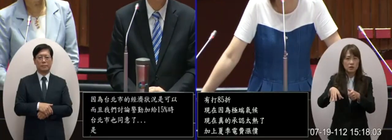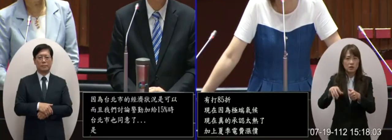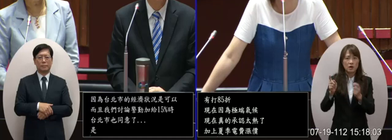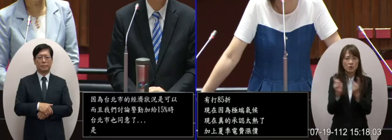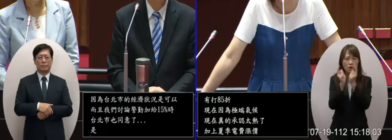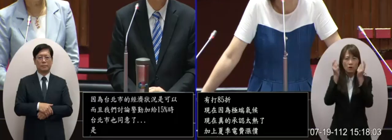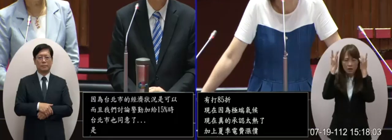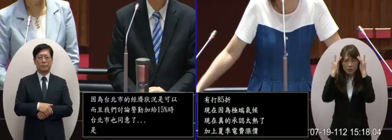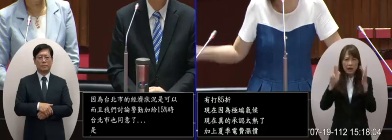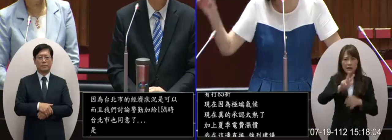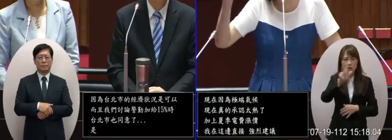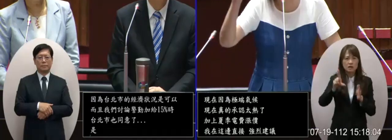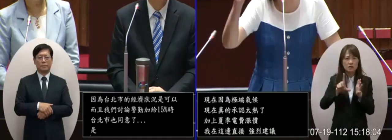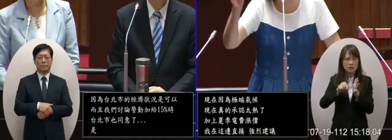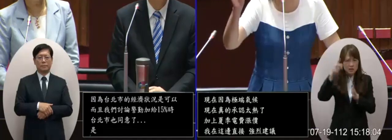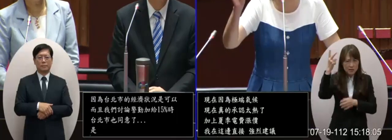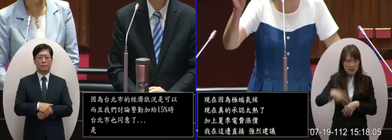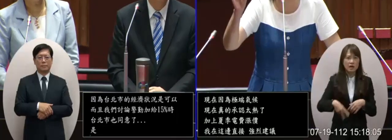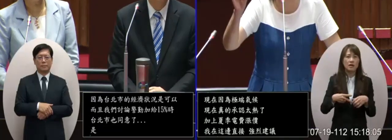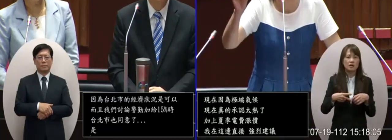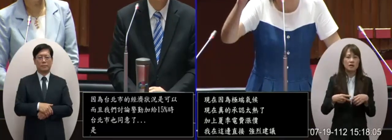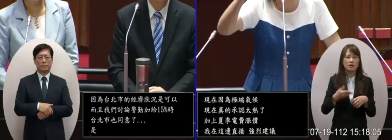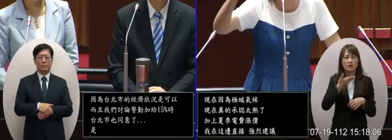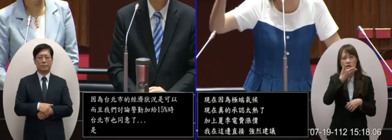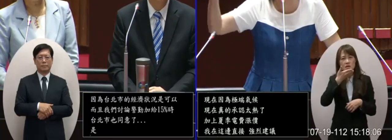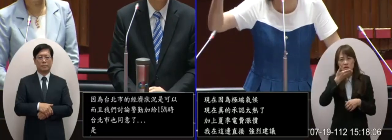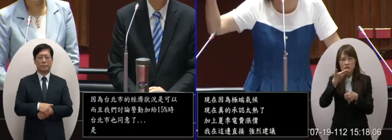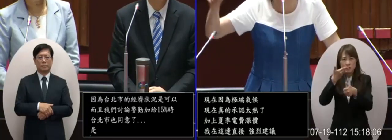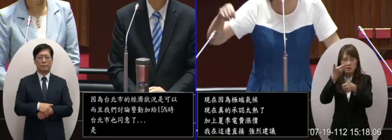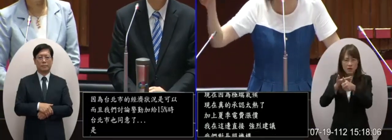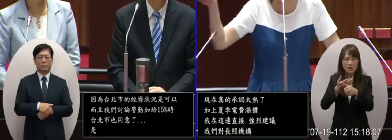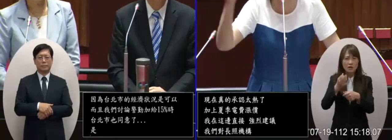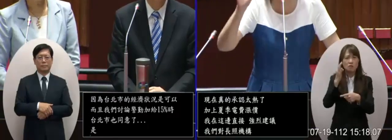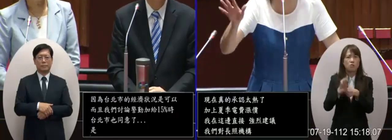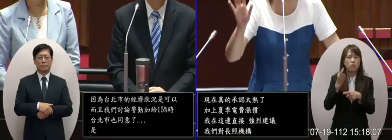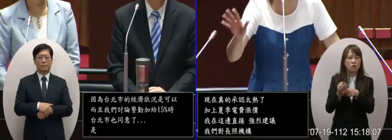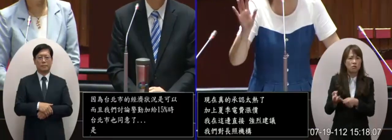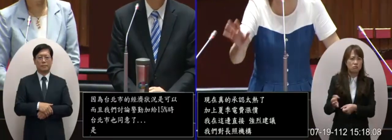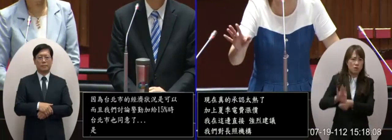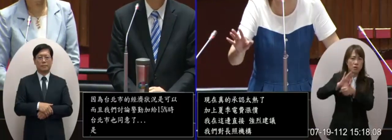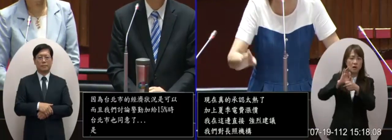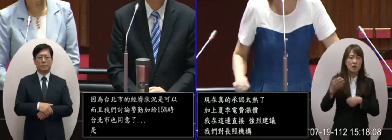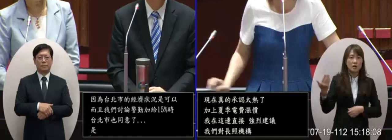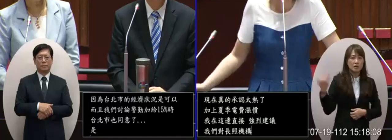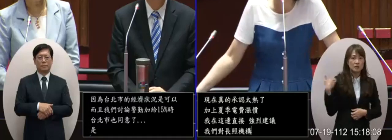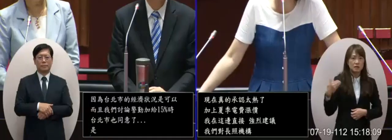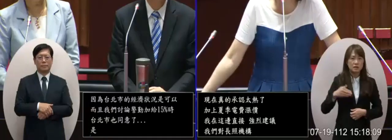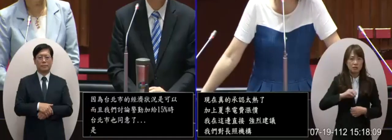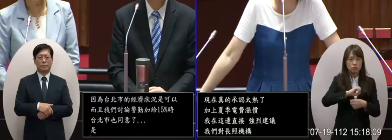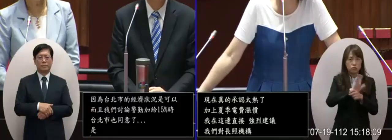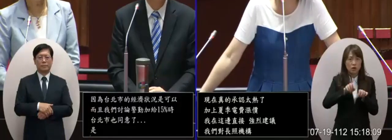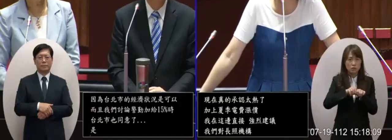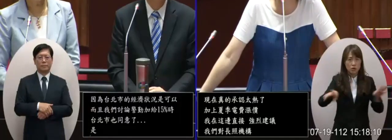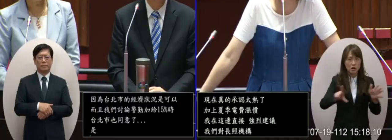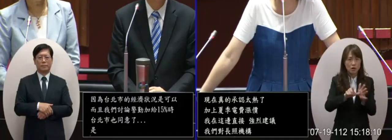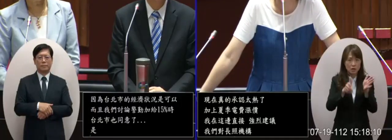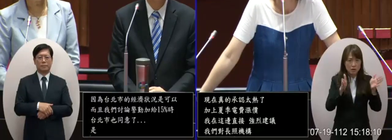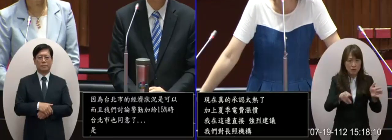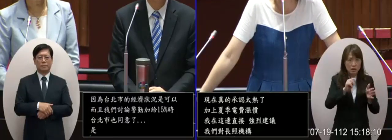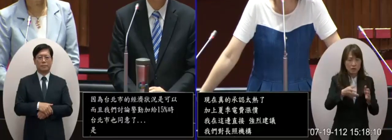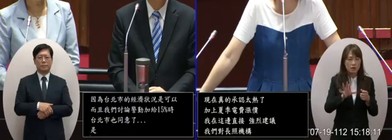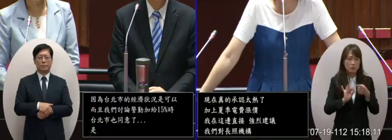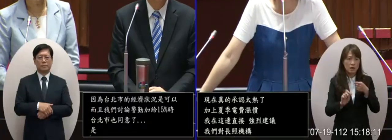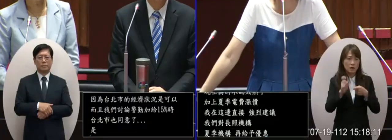给予优惠。我们曾经在疫情的时候有 10%， 好，那时候是因为疫情，但是针对极端气